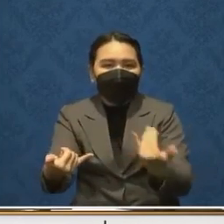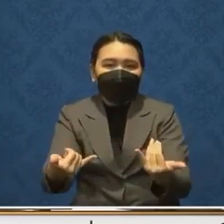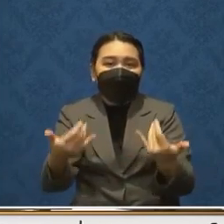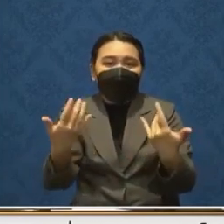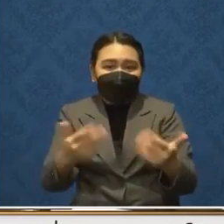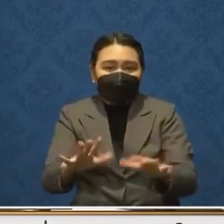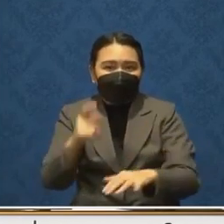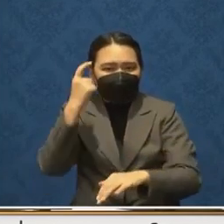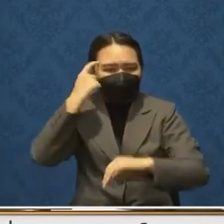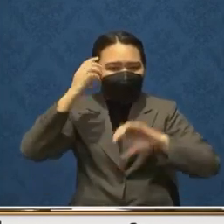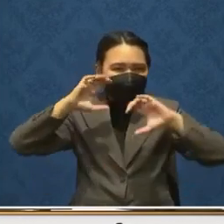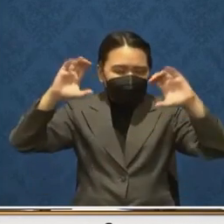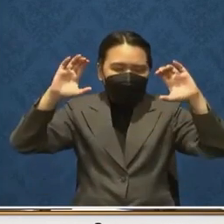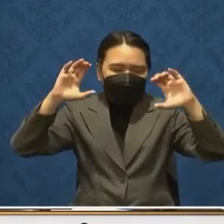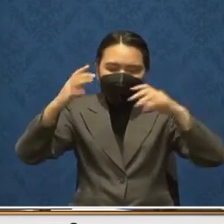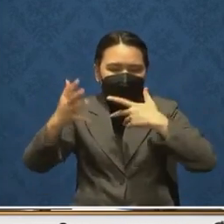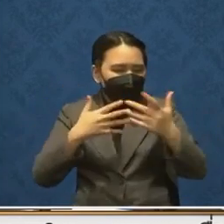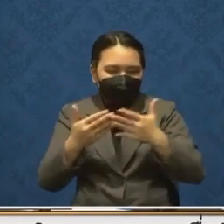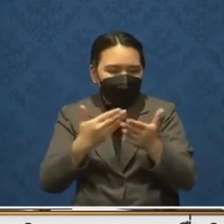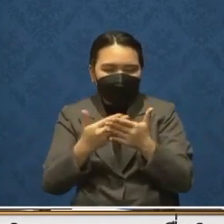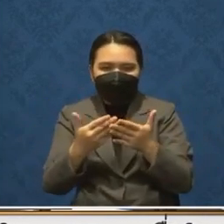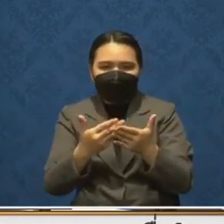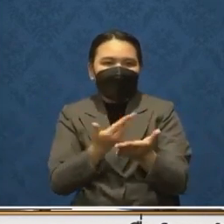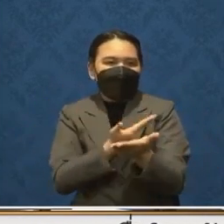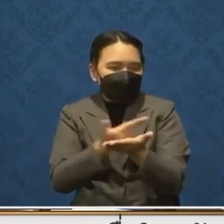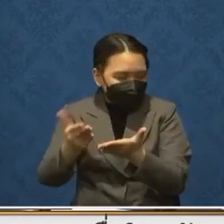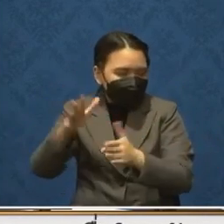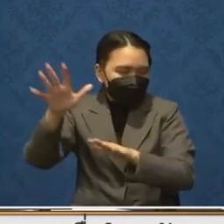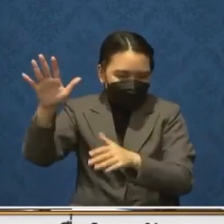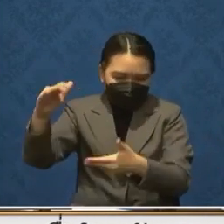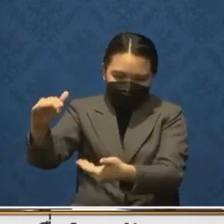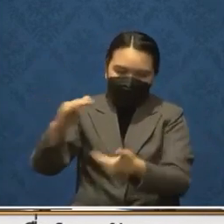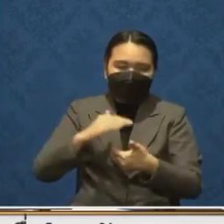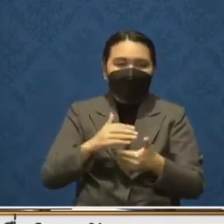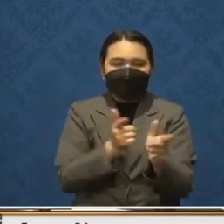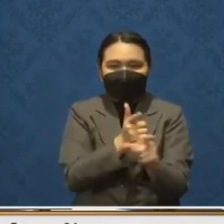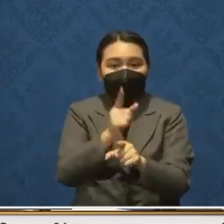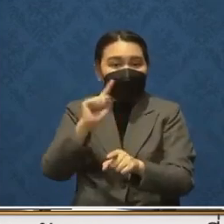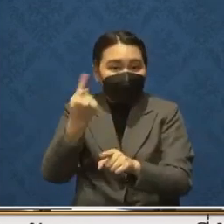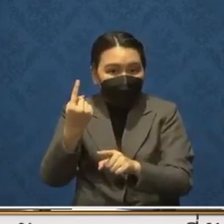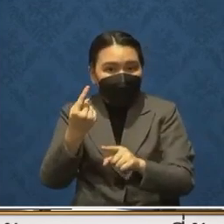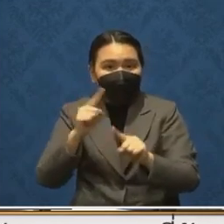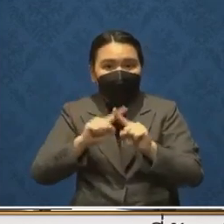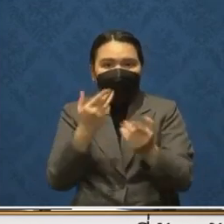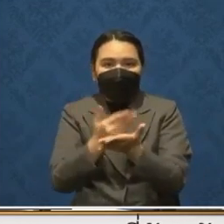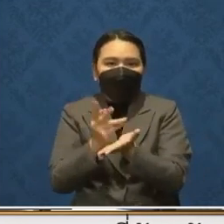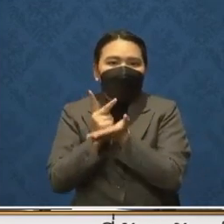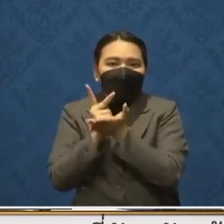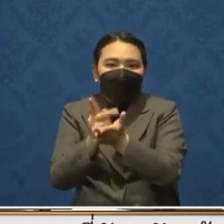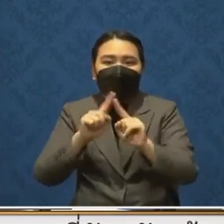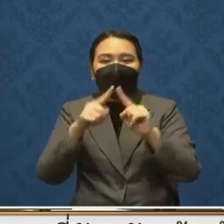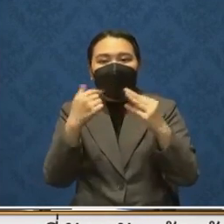ตายกไปกกัมาเรีง แต่วาไปกู้นอกระบบครับวันนี้ศูนยเสียฟามหมู่ไป